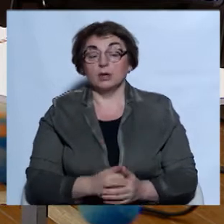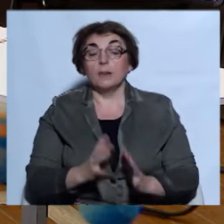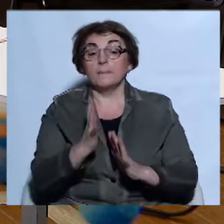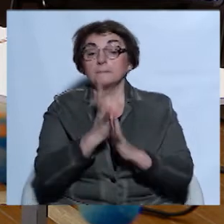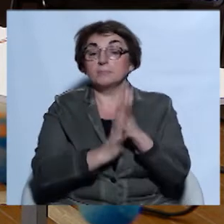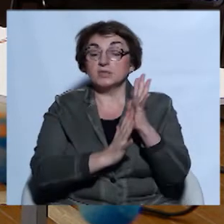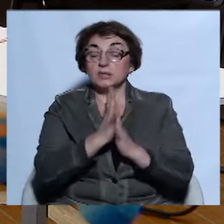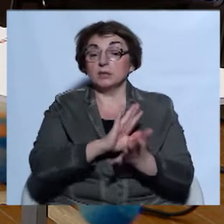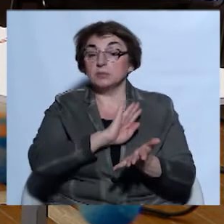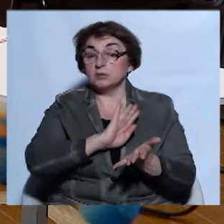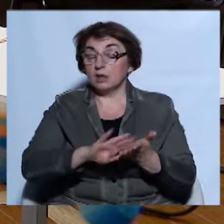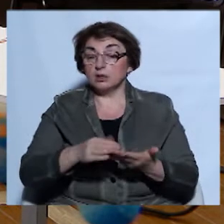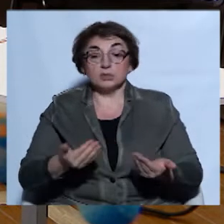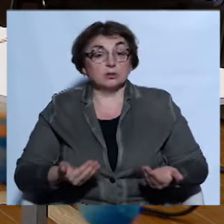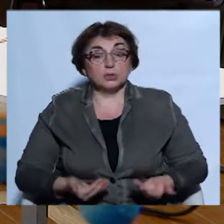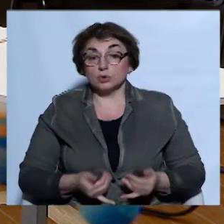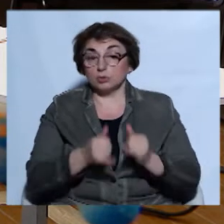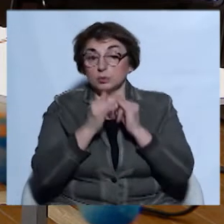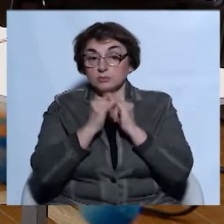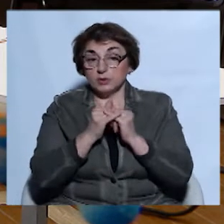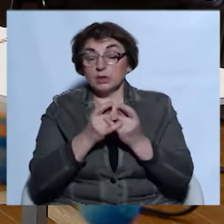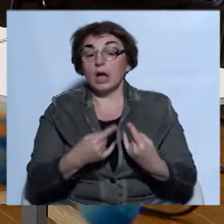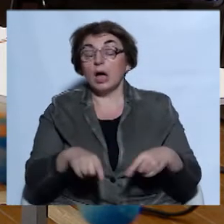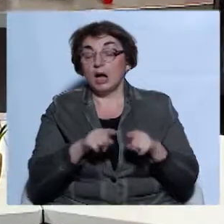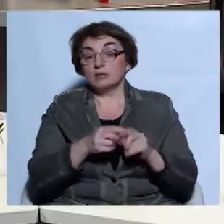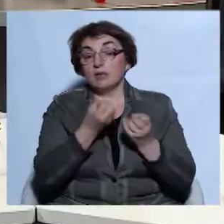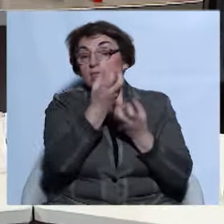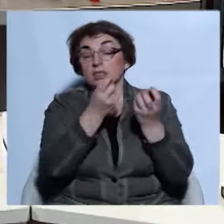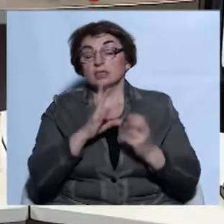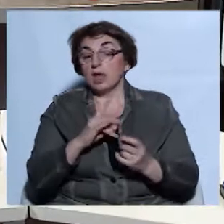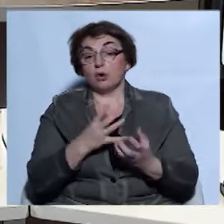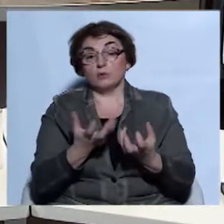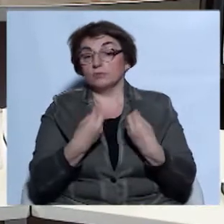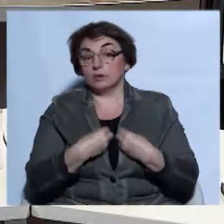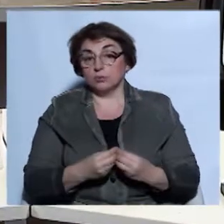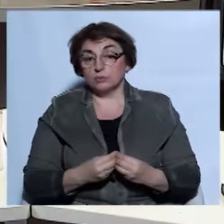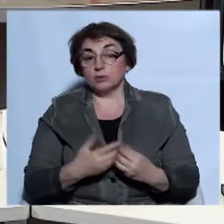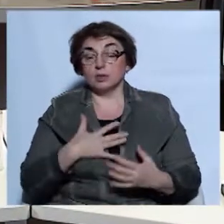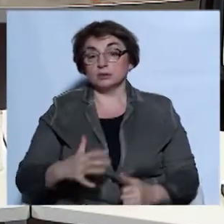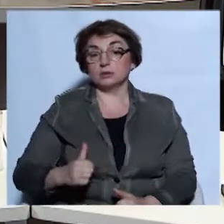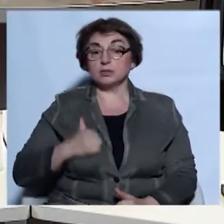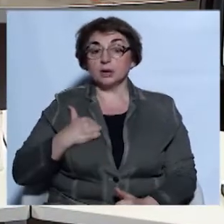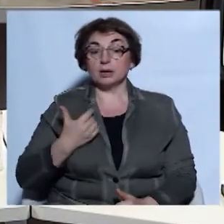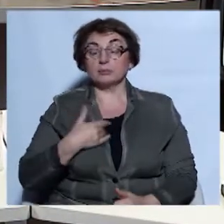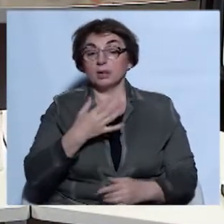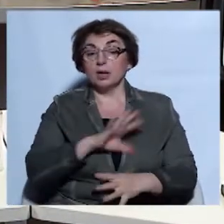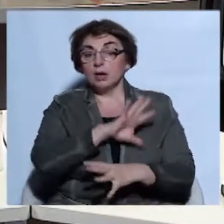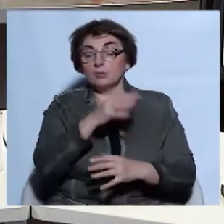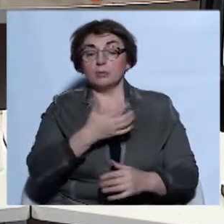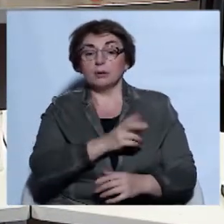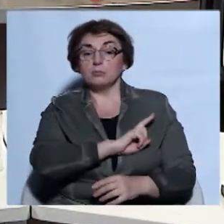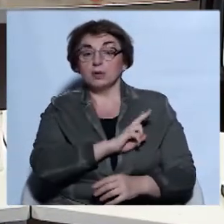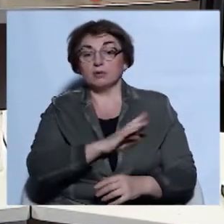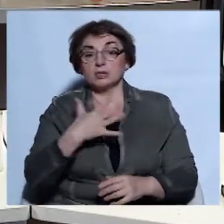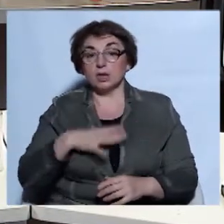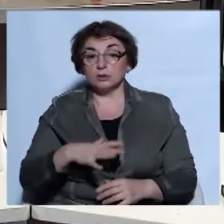გამოისახება. მცენარე მის გარეშე ვერ იარსებებს და ვერც ნაყოფს ვერ მოისხავს. სხვათა შორის მე მინდა სიამაყით თქვა, მიყვარს